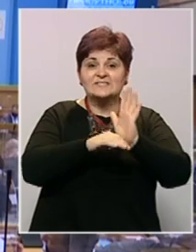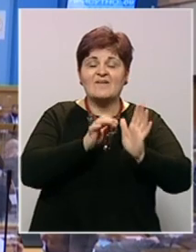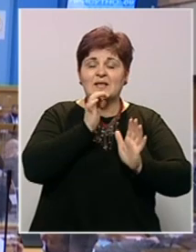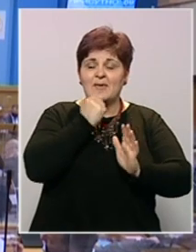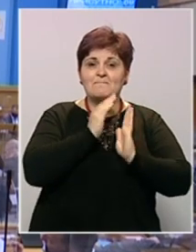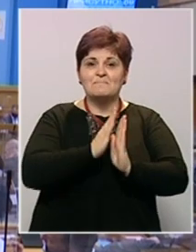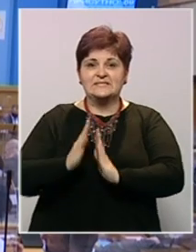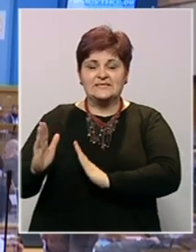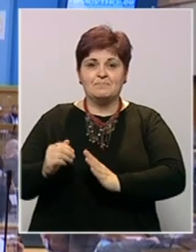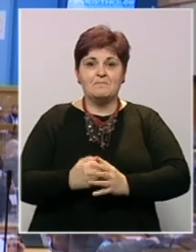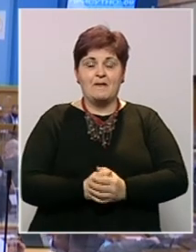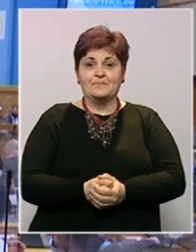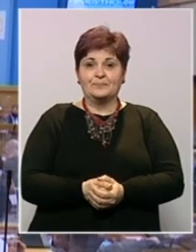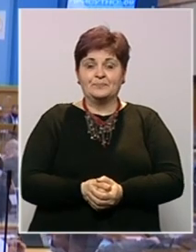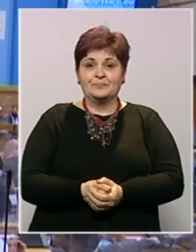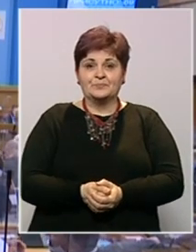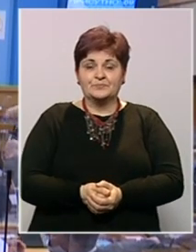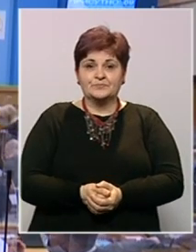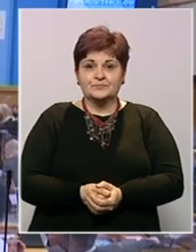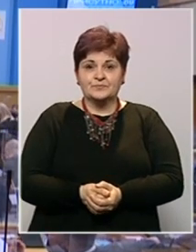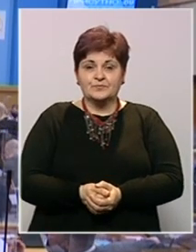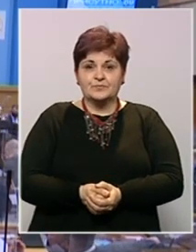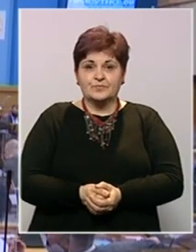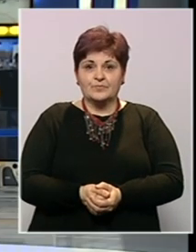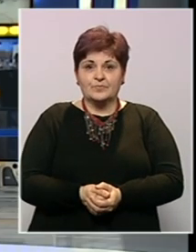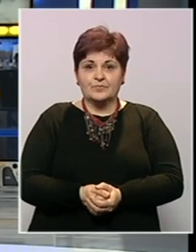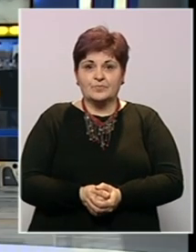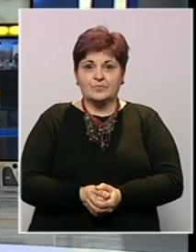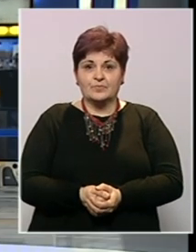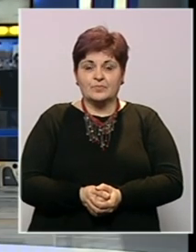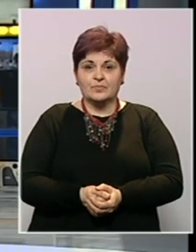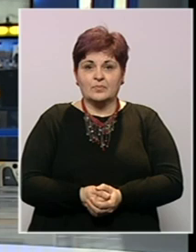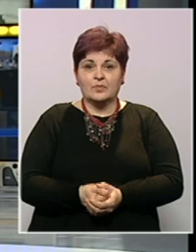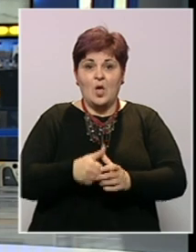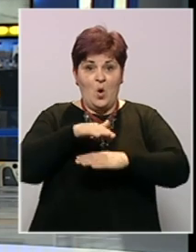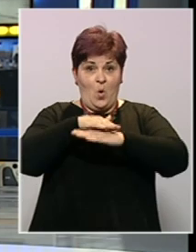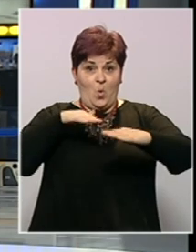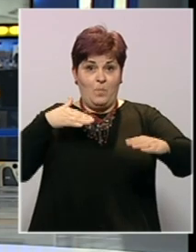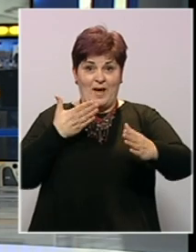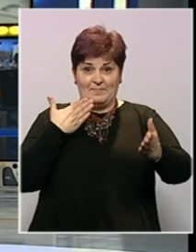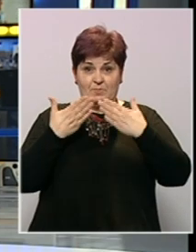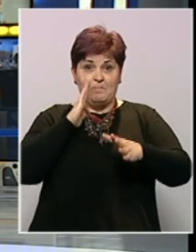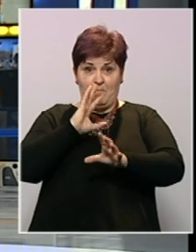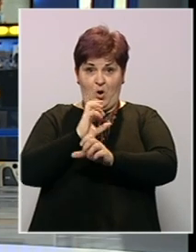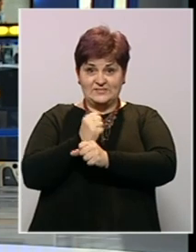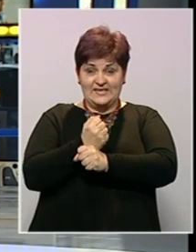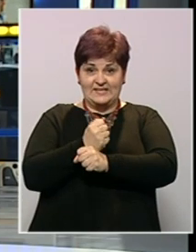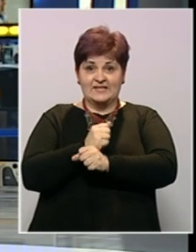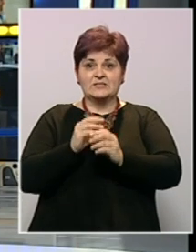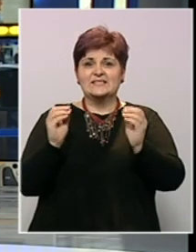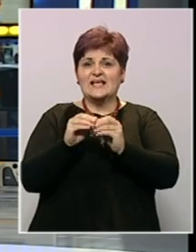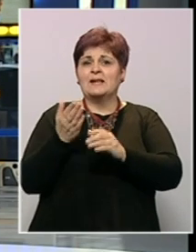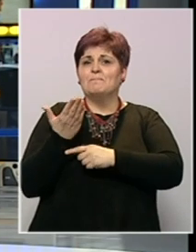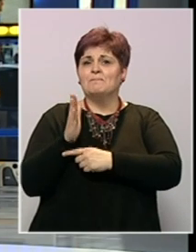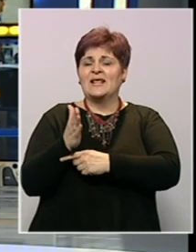ustavnim principima. U parlamentarnoj skupštini Bosne i Hercegovine sastali